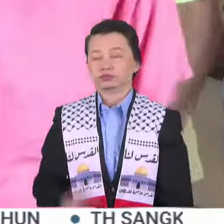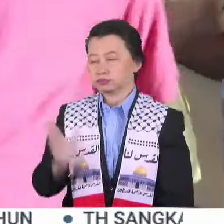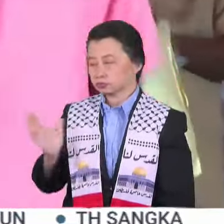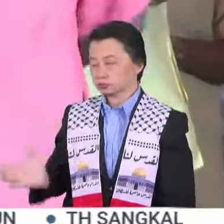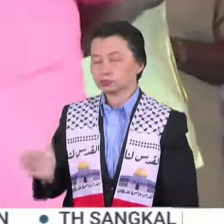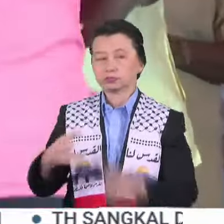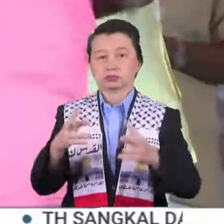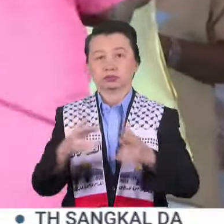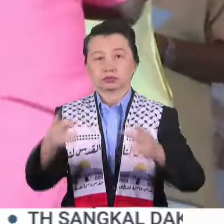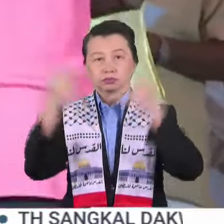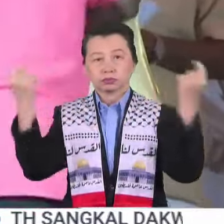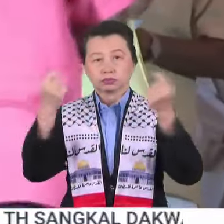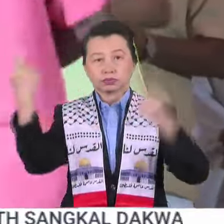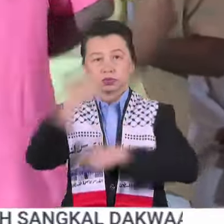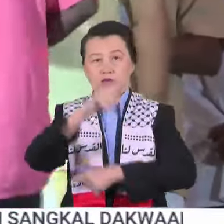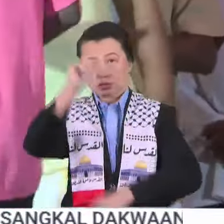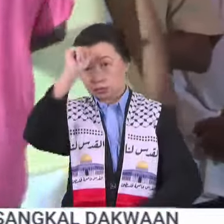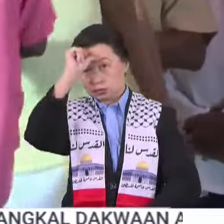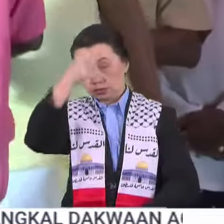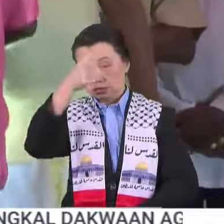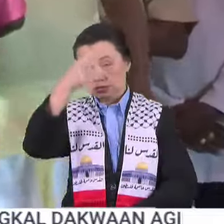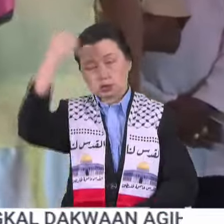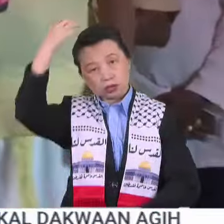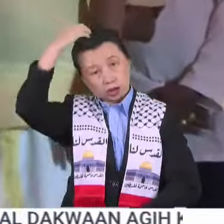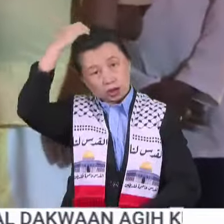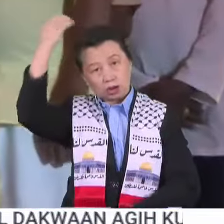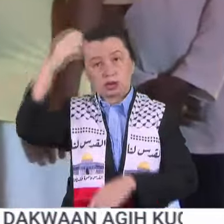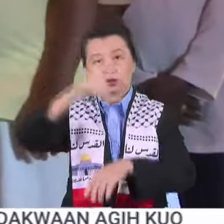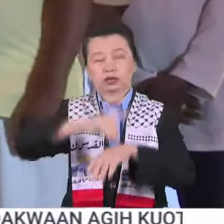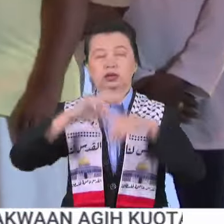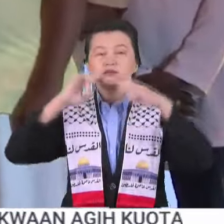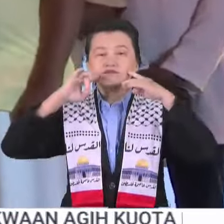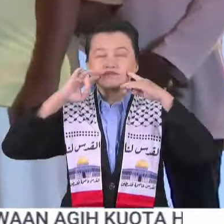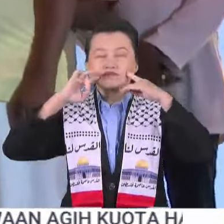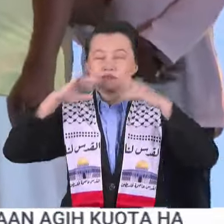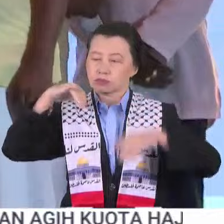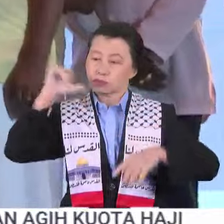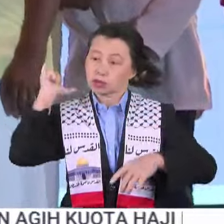Beliau merasmikan sambutan Hari Tai Pusam peringkat Selangor di Batu Caves malam tadi.